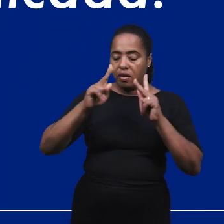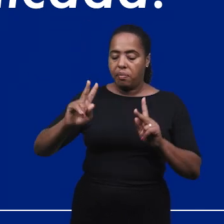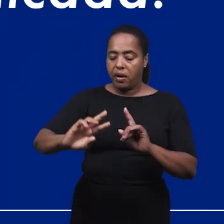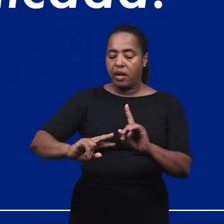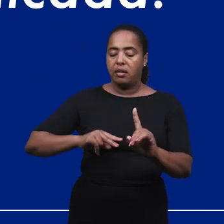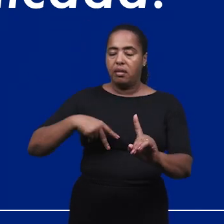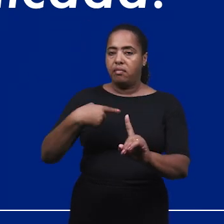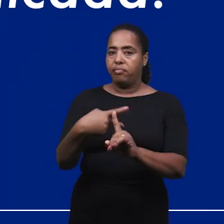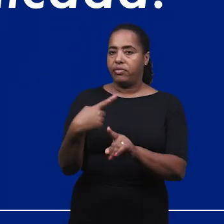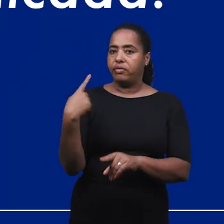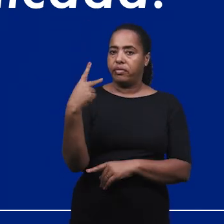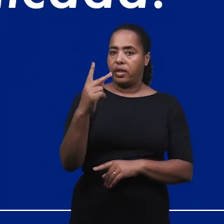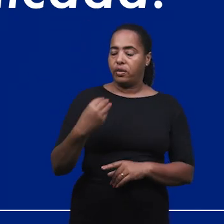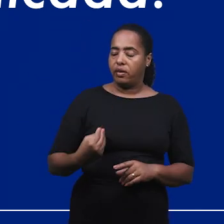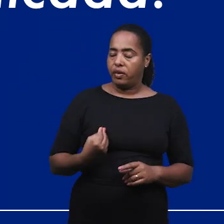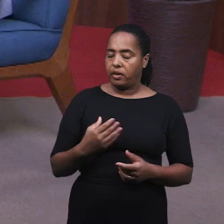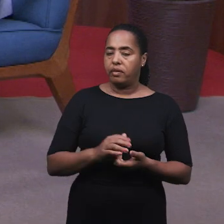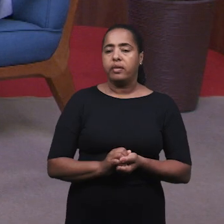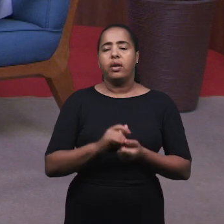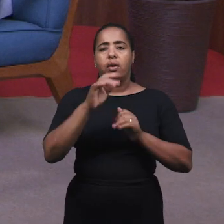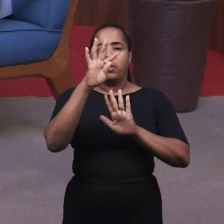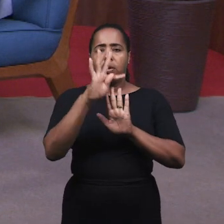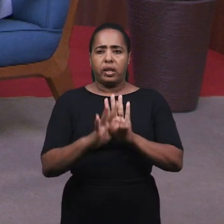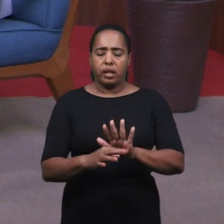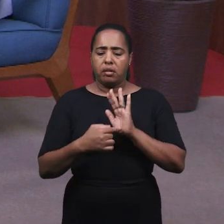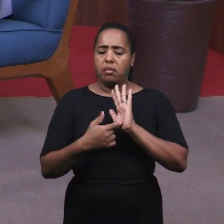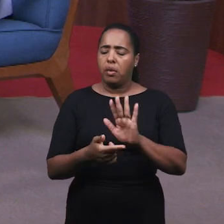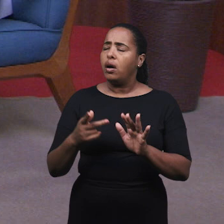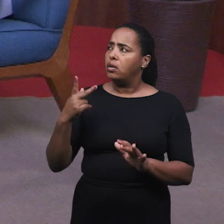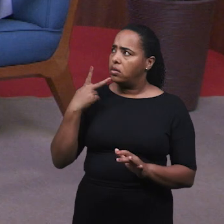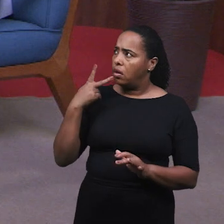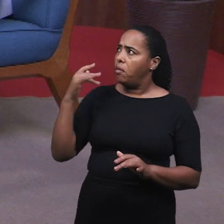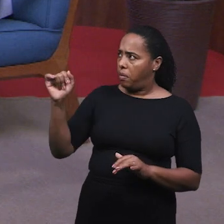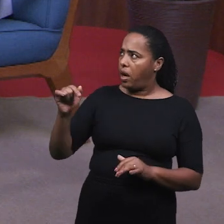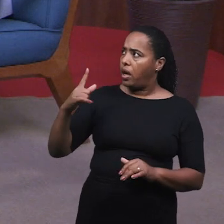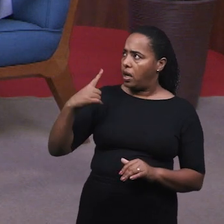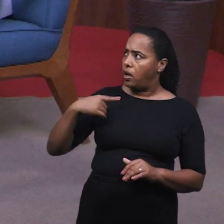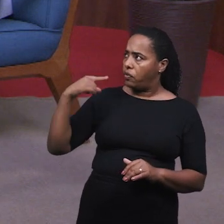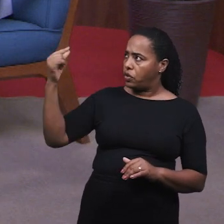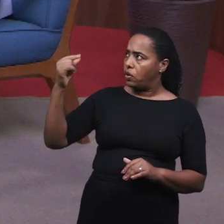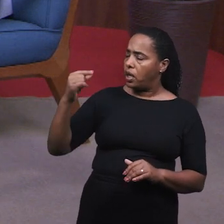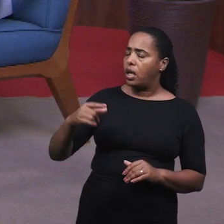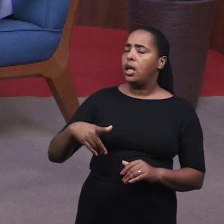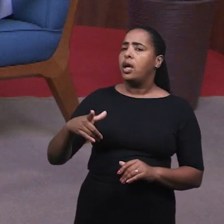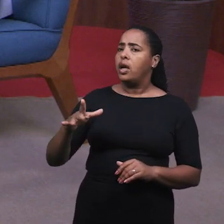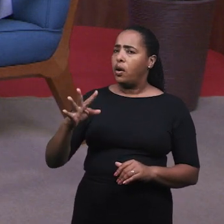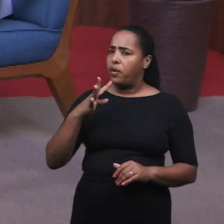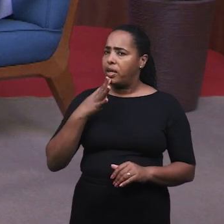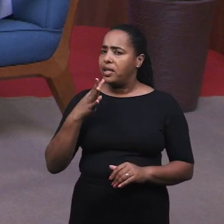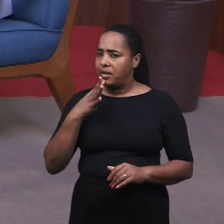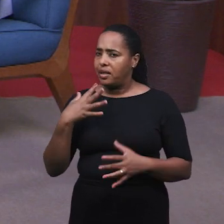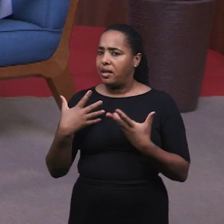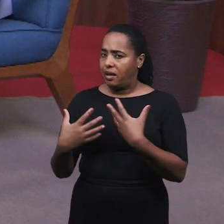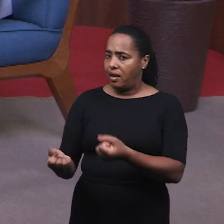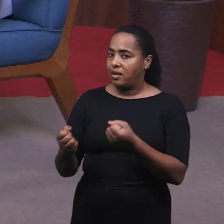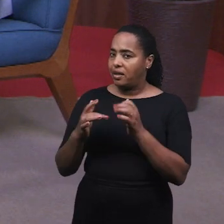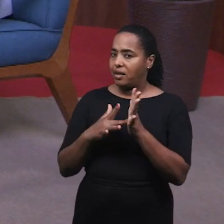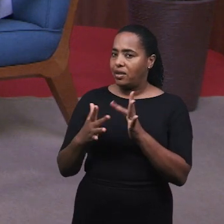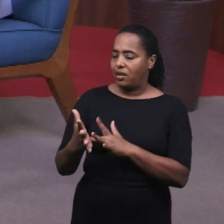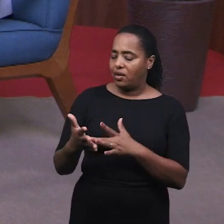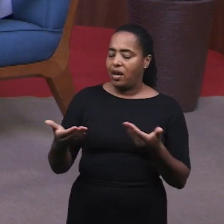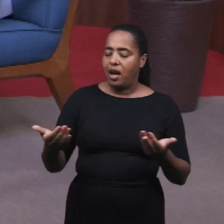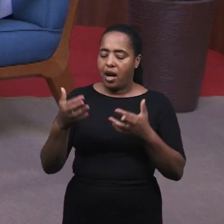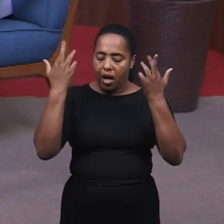Donc voici qui dit tout. Père, j'étais élu, j'ai eu la rencontre, j'ai accepté Jésus. Maintenant, je suis la brebis du